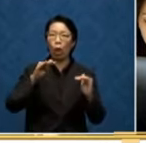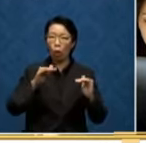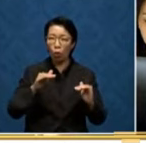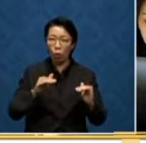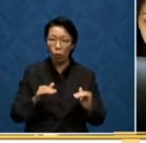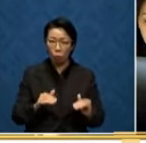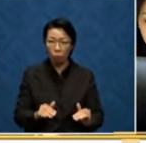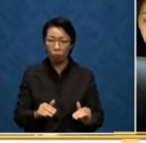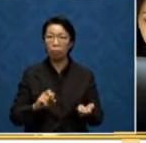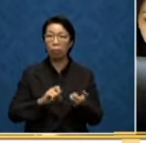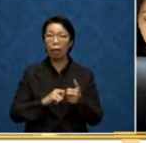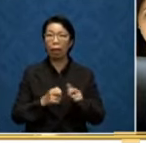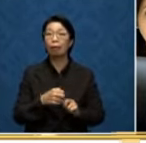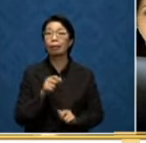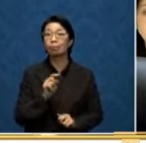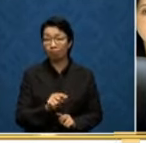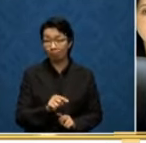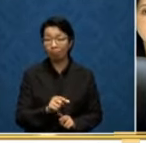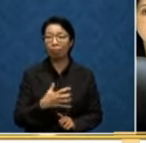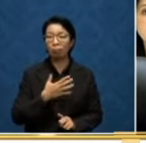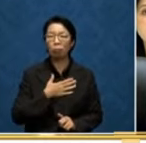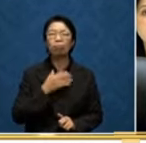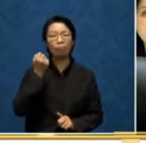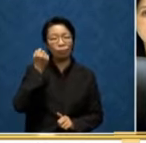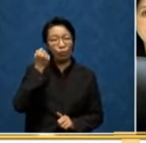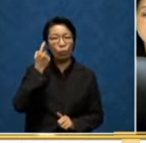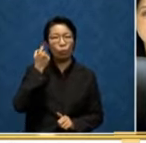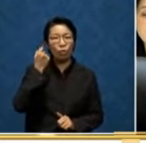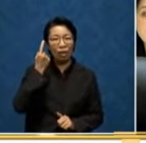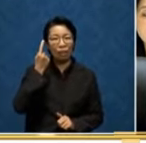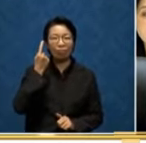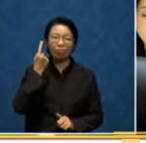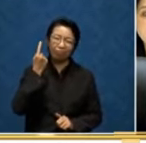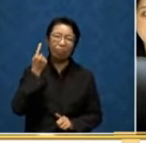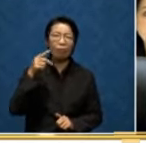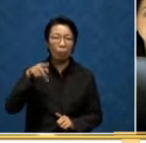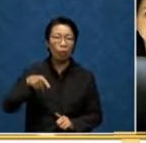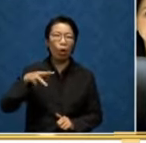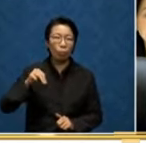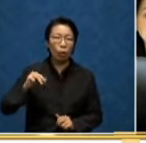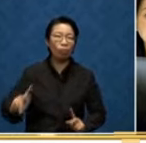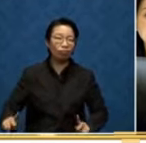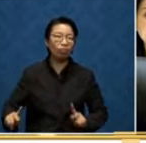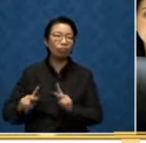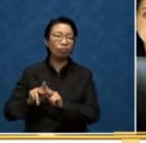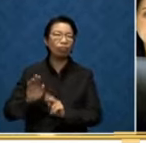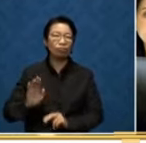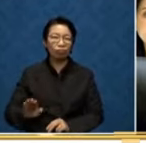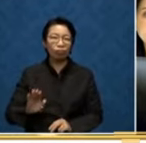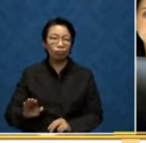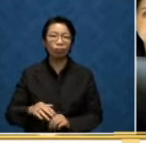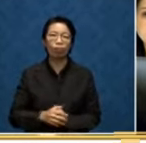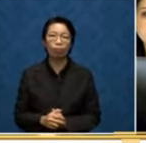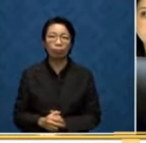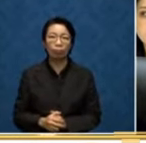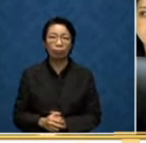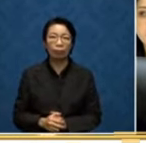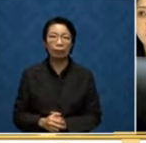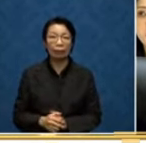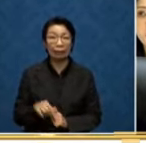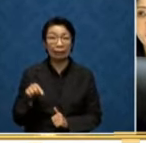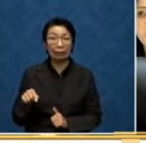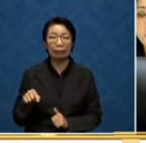ปัญหาเหล่านี้ผมเข้าใจว่าพม.กระทรวงพัฒนาสังคมและความมั่นคงของมนุษย์